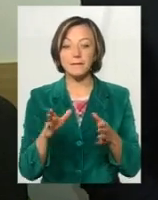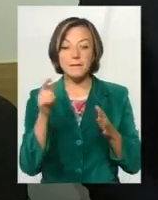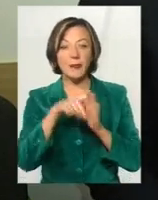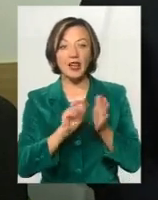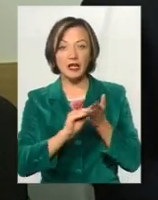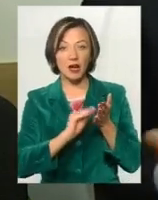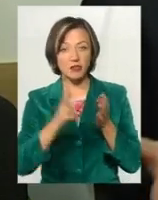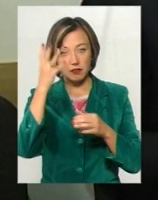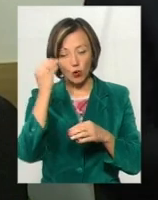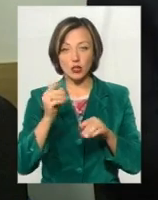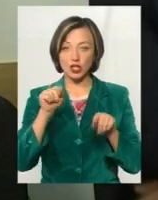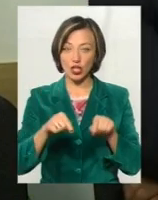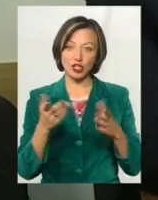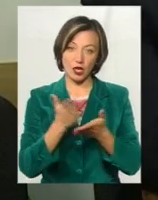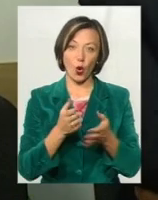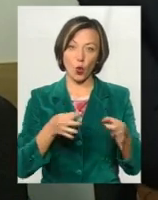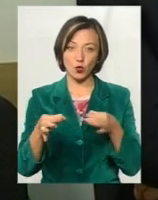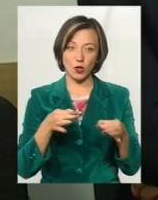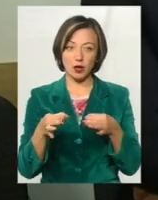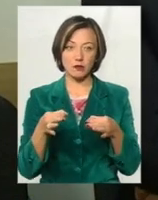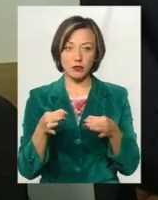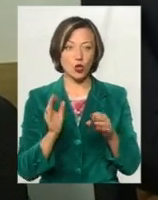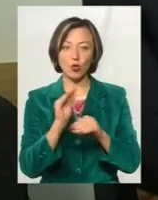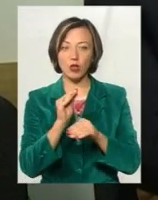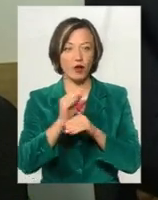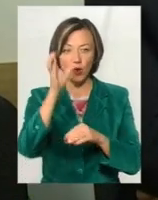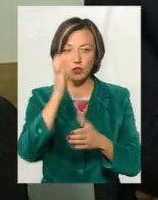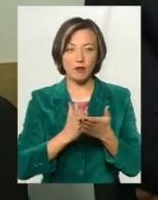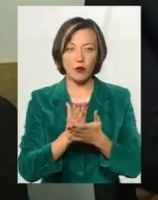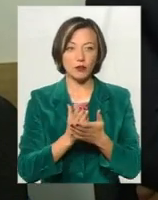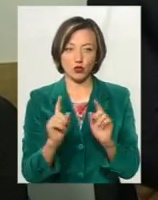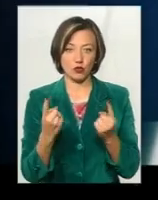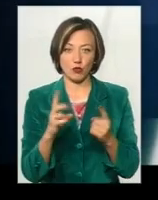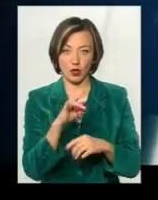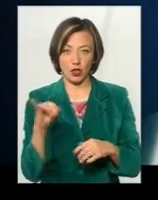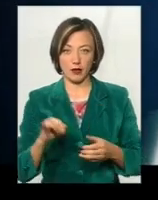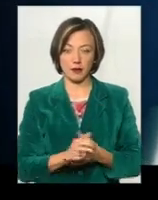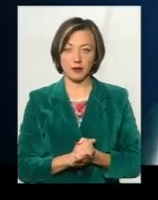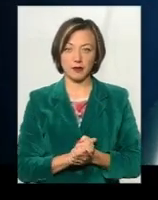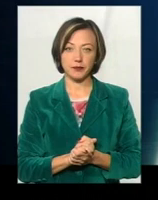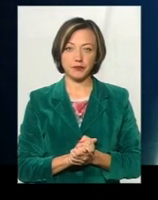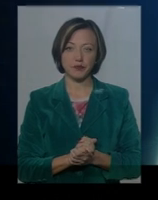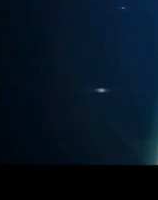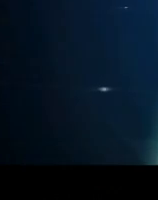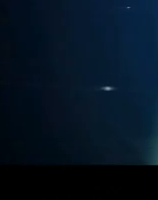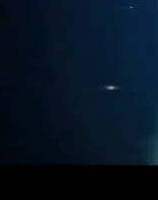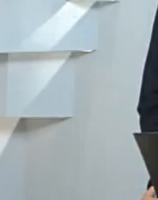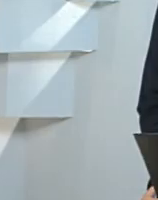він не засвоїть, значить вона є консультація. Це додаткова освітня послуга. Чому ні?